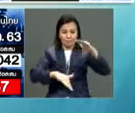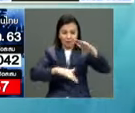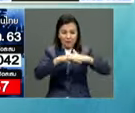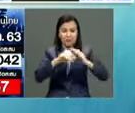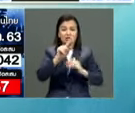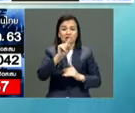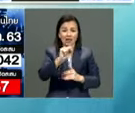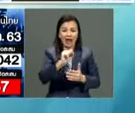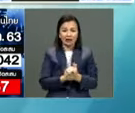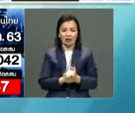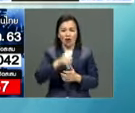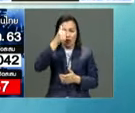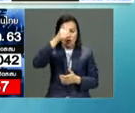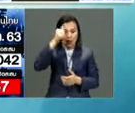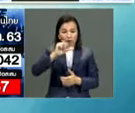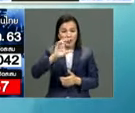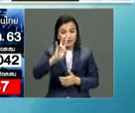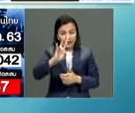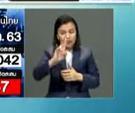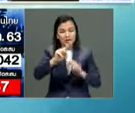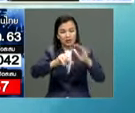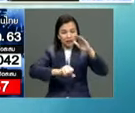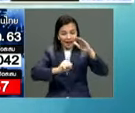เพิ่มกันเป็นประมาณสักวันละประมาณเกือบหมื่นนะครับต้องขอบพระคุณนะครับต้องได้เราอยากจะได้มากกว่านี้ครับเพราะว่าเราชื่อว่าร้านค้ามีหลายแสนล้านนะครับนี่วันนี้เพิ่งแตะแสนเดียวนะครับก็7วันก็โอเคครับก็ขอให้